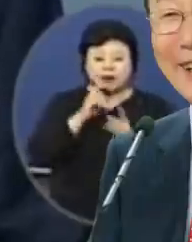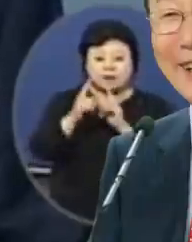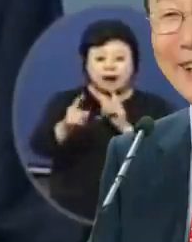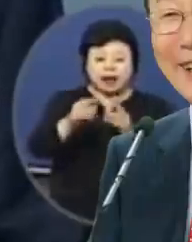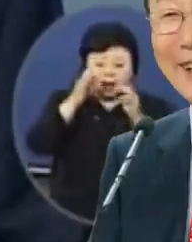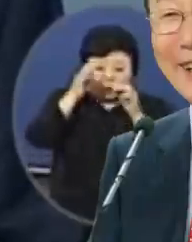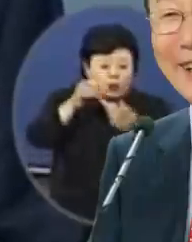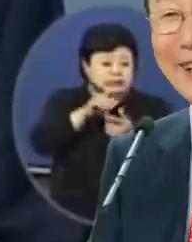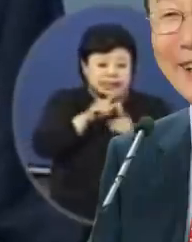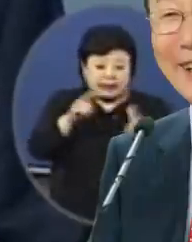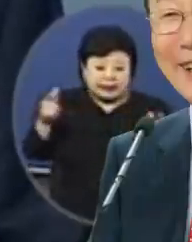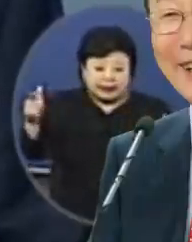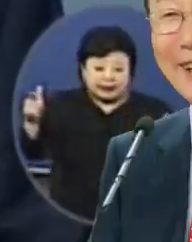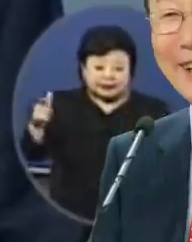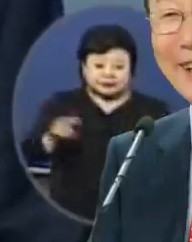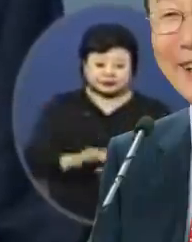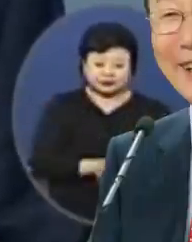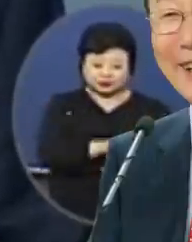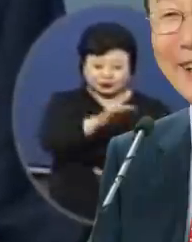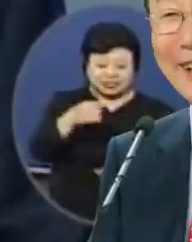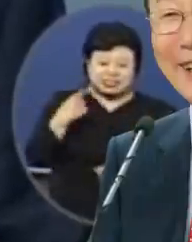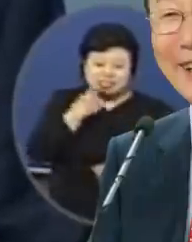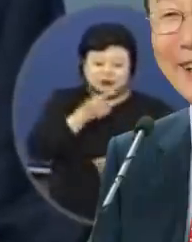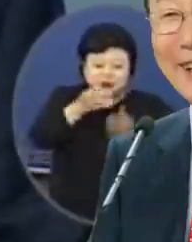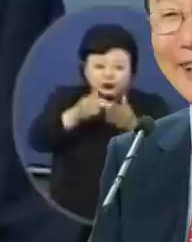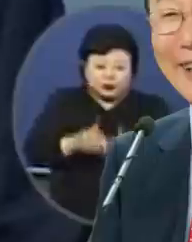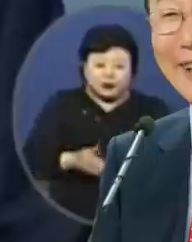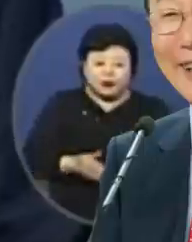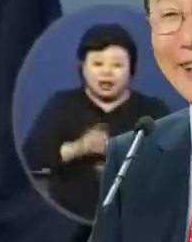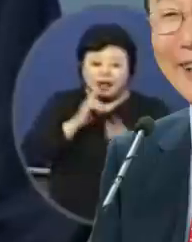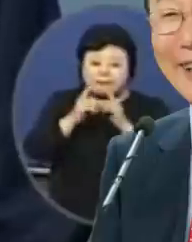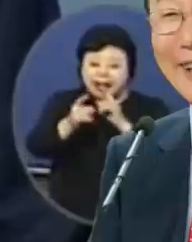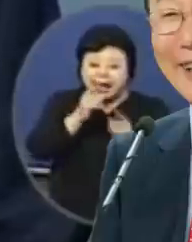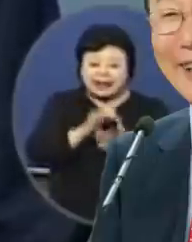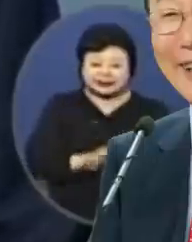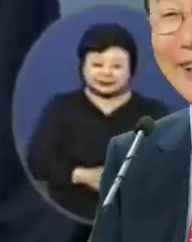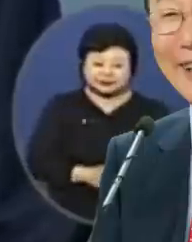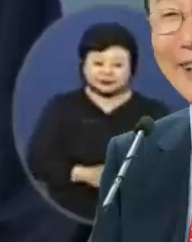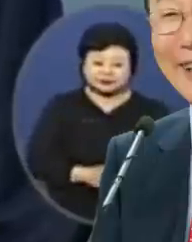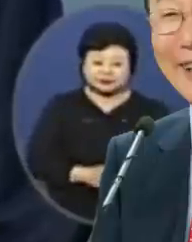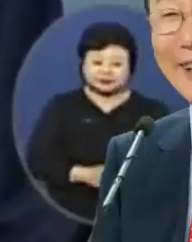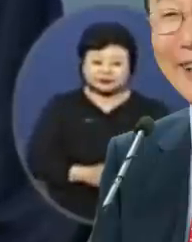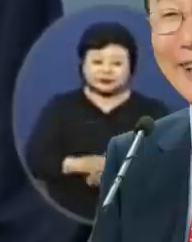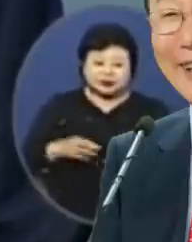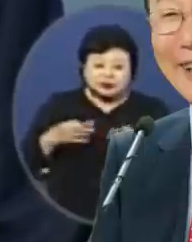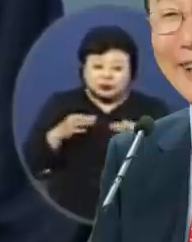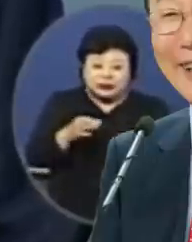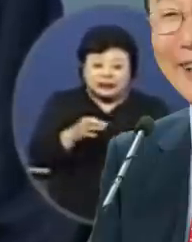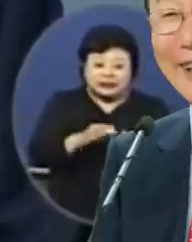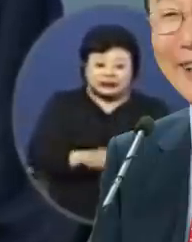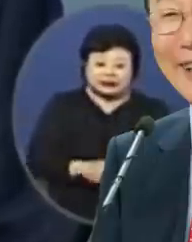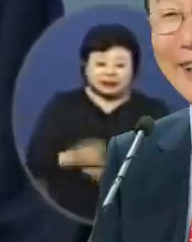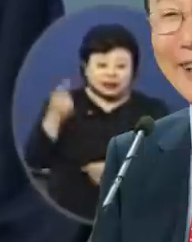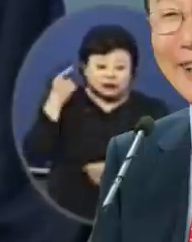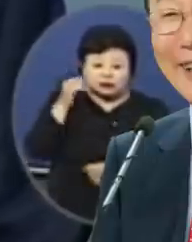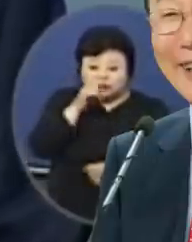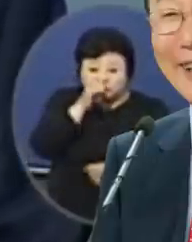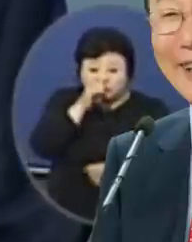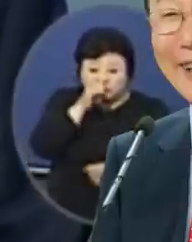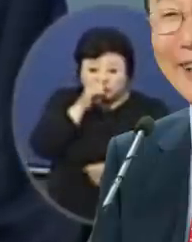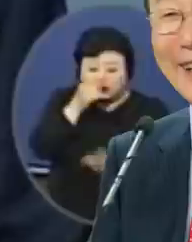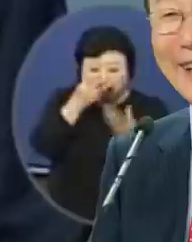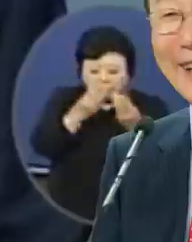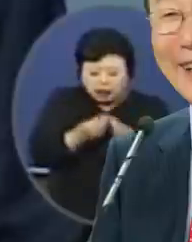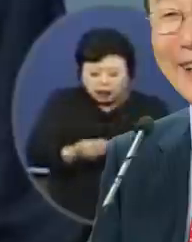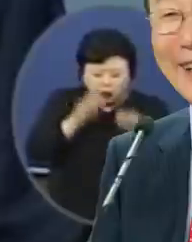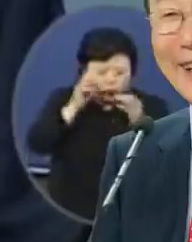안 보입니다. 우리가 입술을 통해서 해야 하는 말, 음향은 들을 수 있을지 모르겠어. 그 내용은